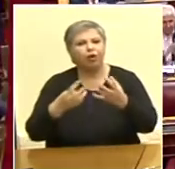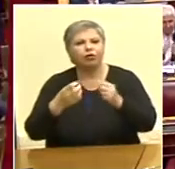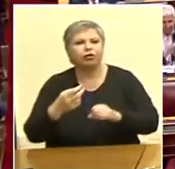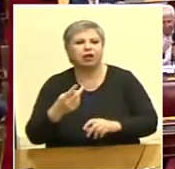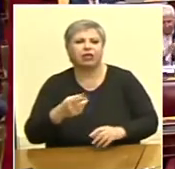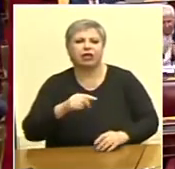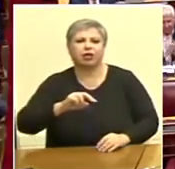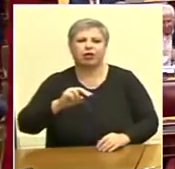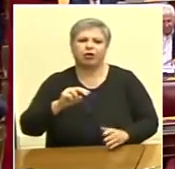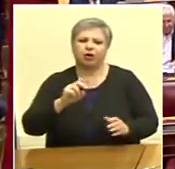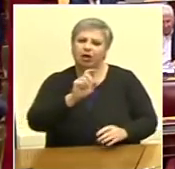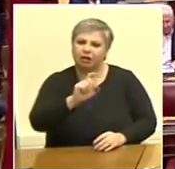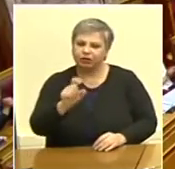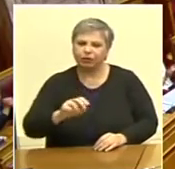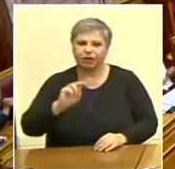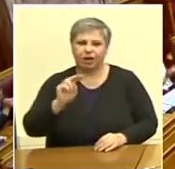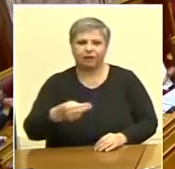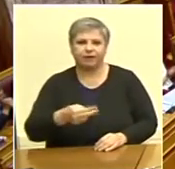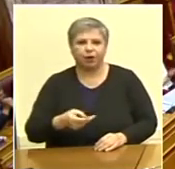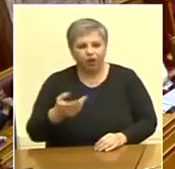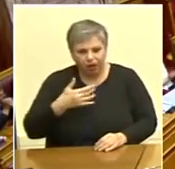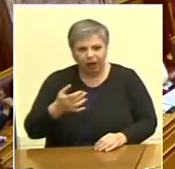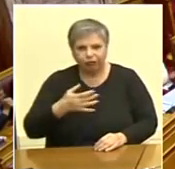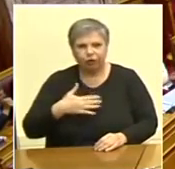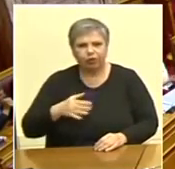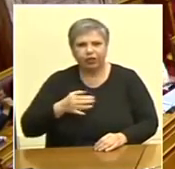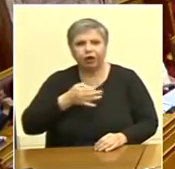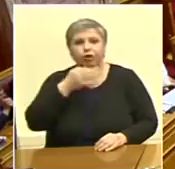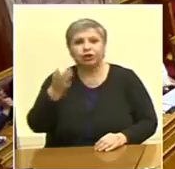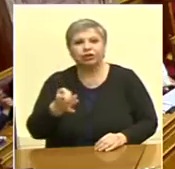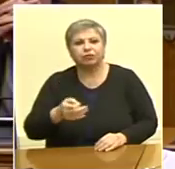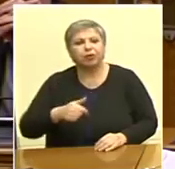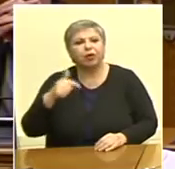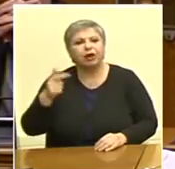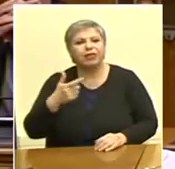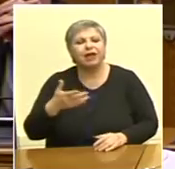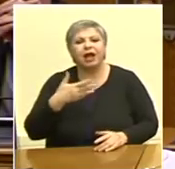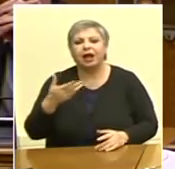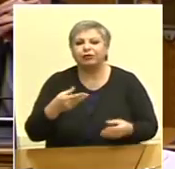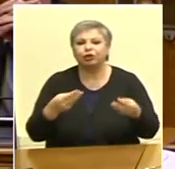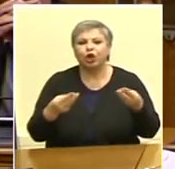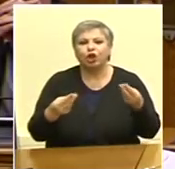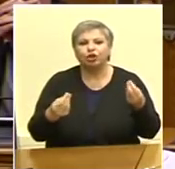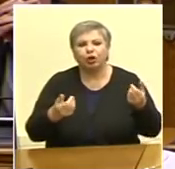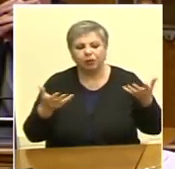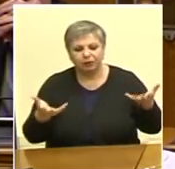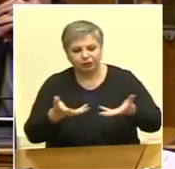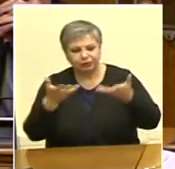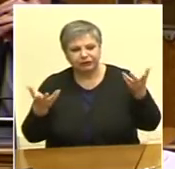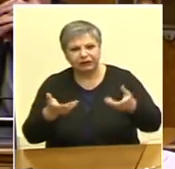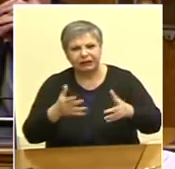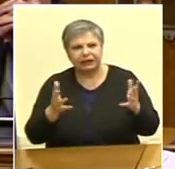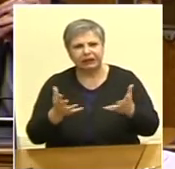για να καταλάβετε ότι αυτή η μπακάλικη αριθμητική που χρησιμοποιείτε, αυτή η μπακάλικη αριθμητική που